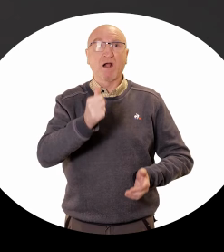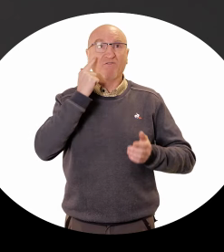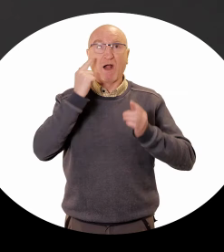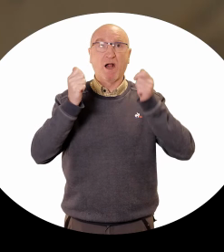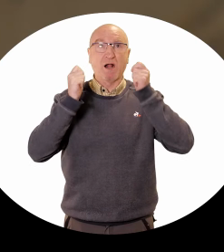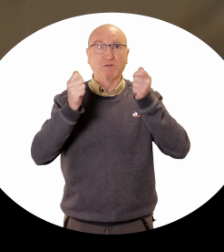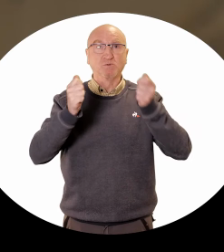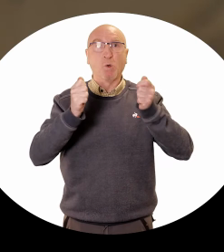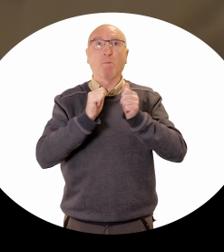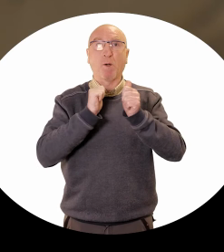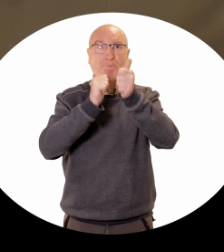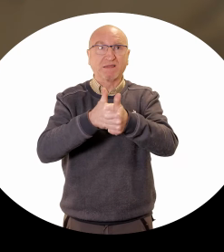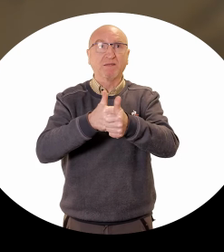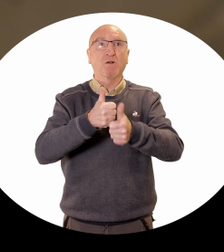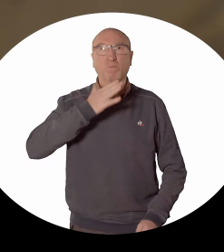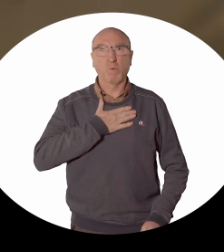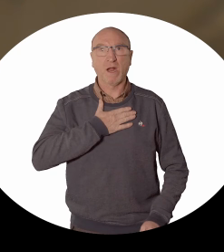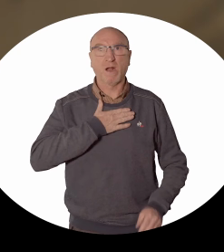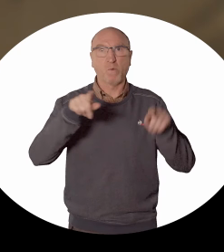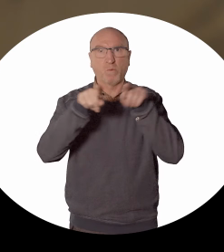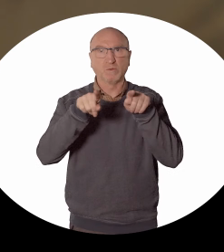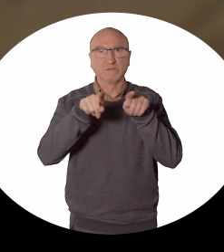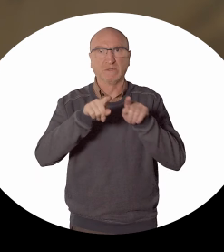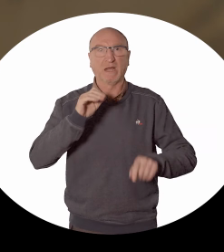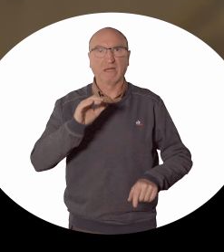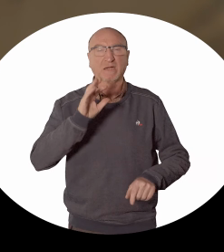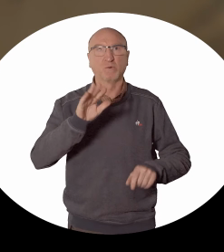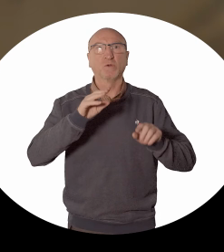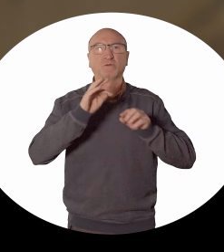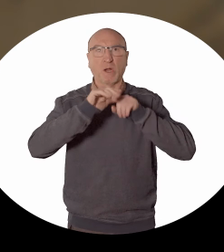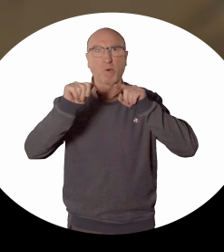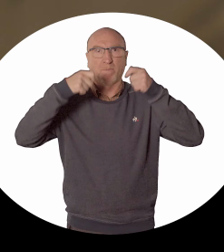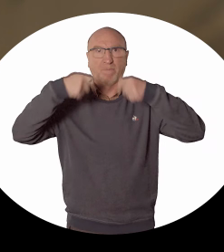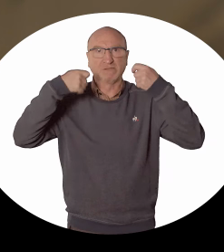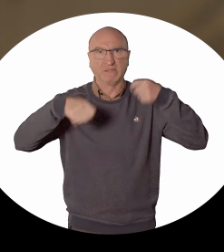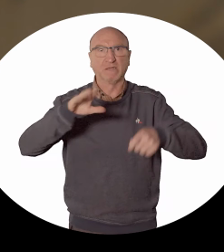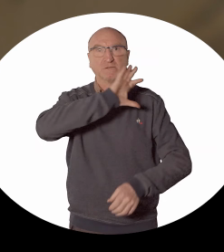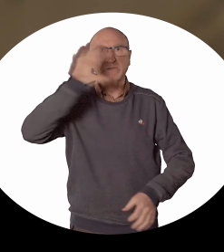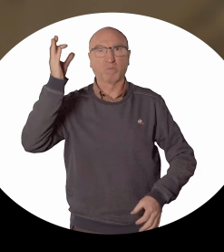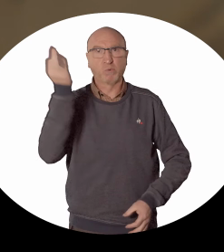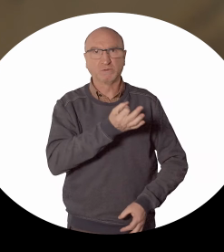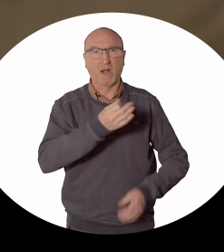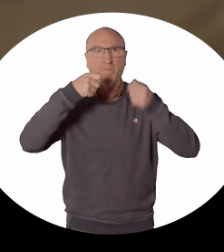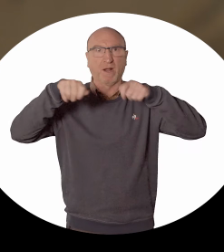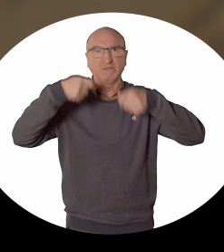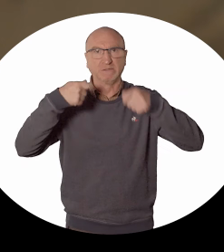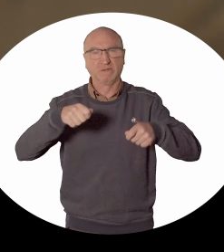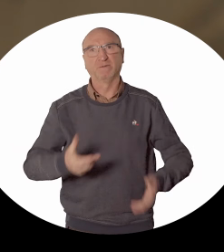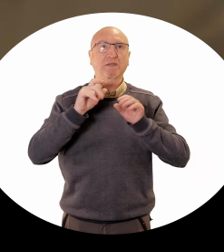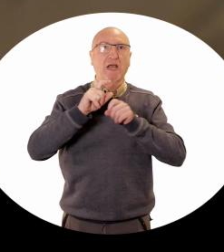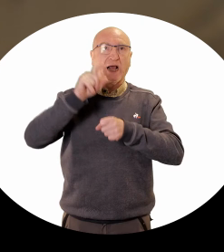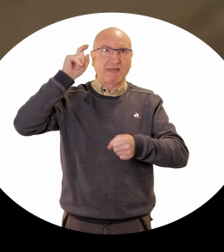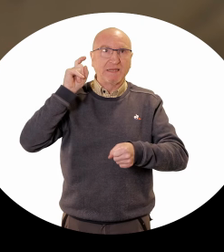moi. Coucou, c'est moi, le joint de réglage. Nous aussi, on est en thermoplastique et